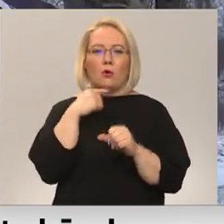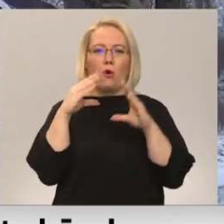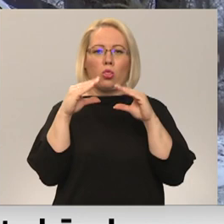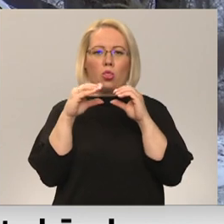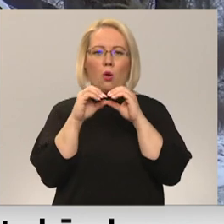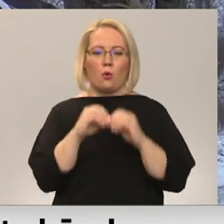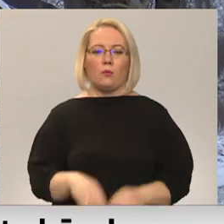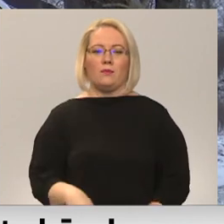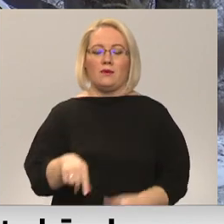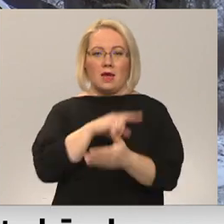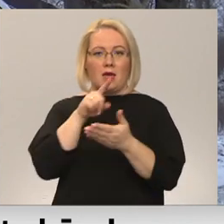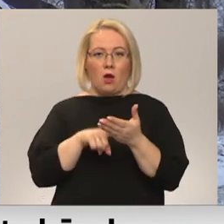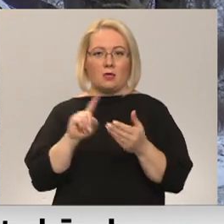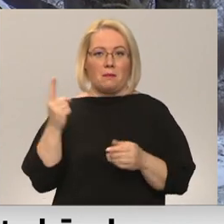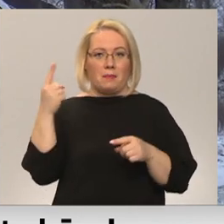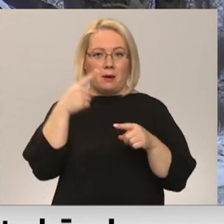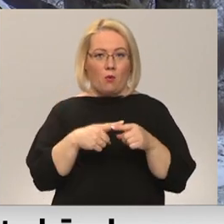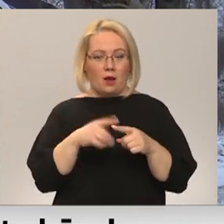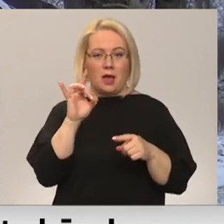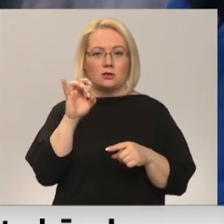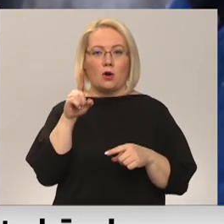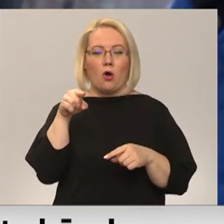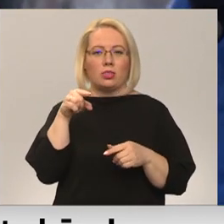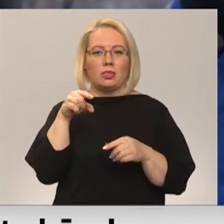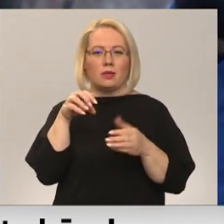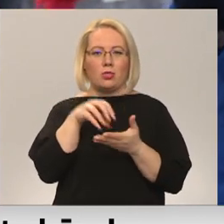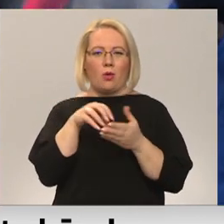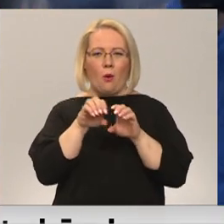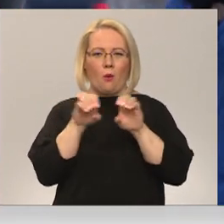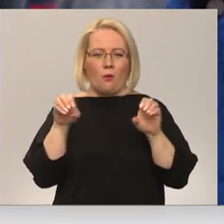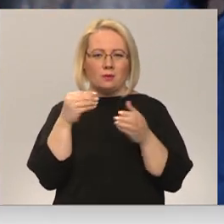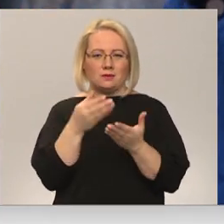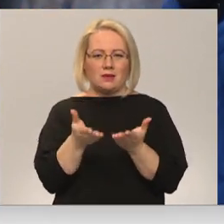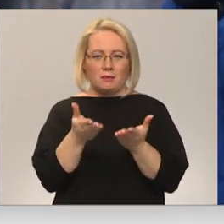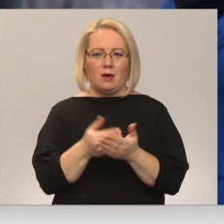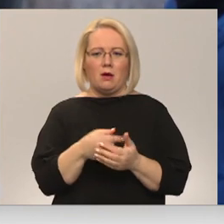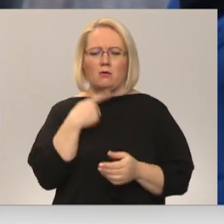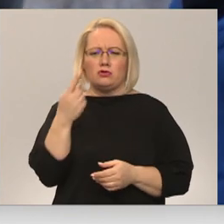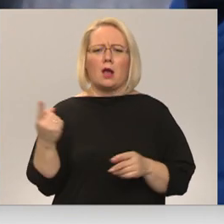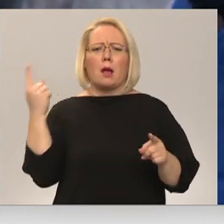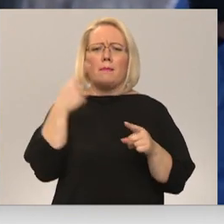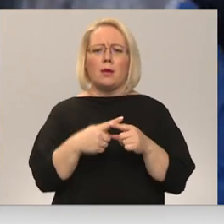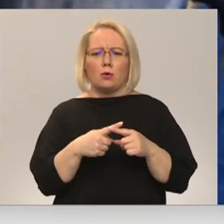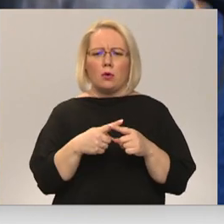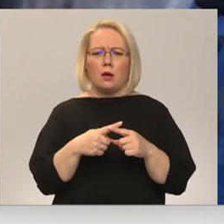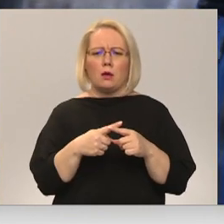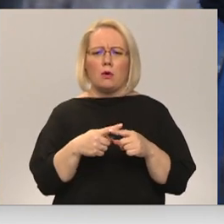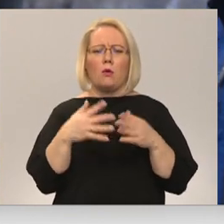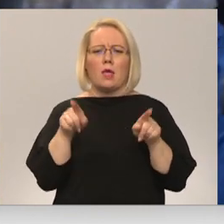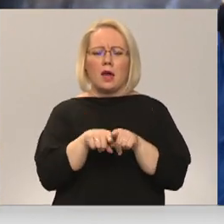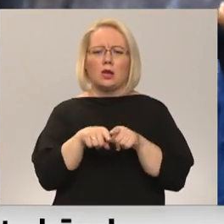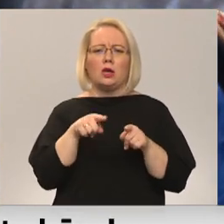Hotdogu pirmo reizi cepi vai iepriekš jau bija kaut kad cepis? Pirmo reizi. Un jau sasiku